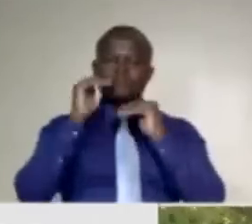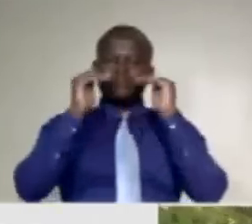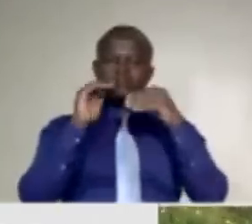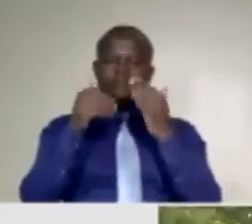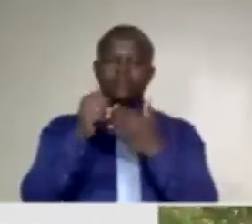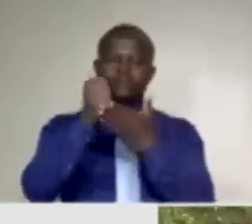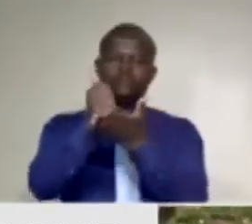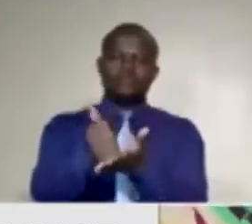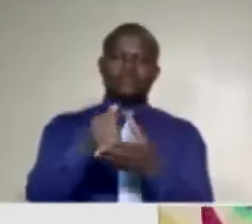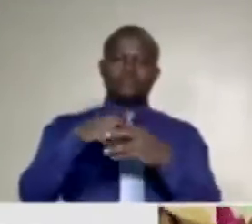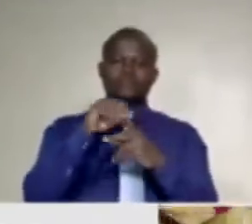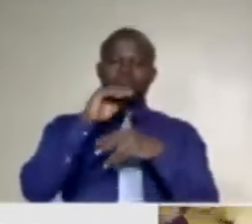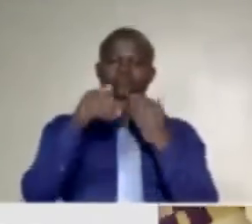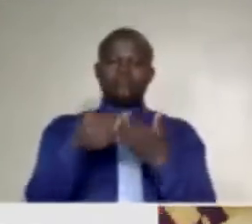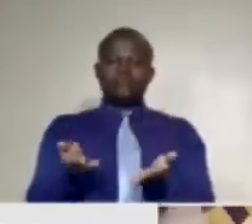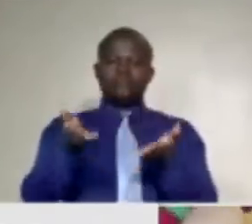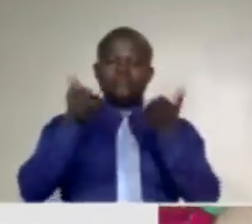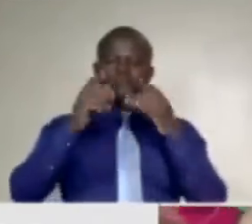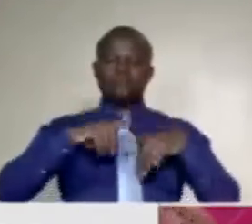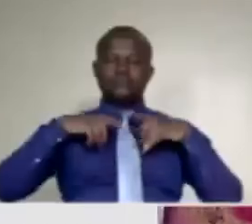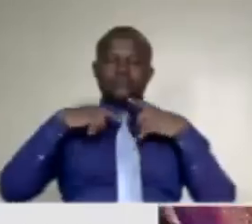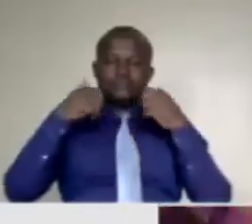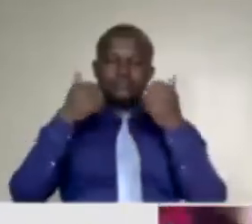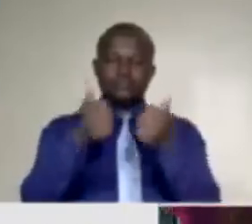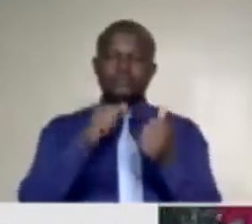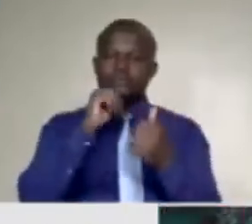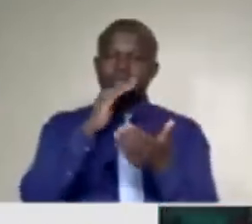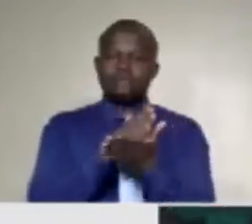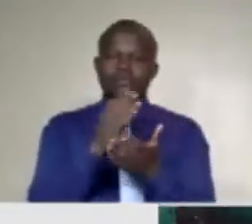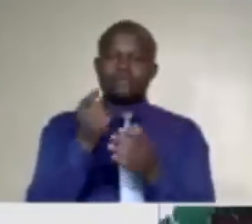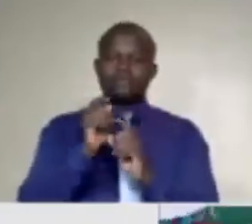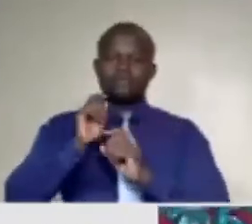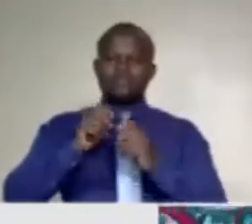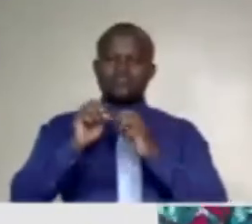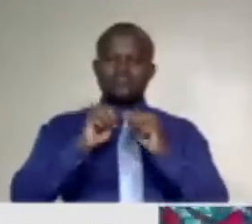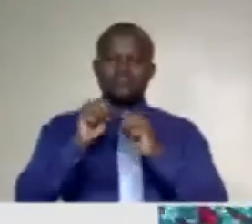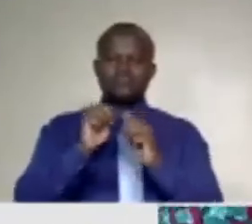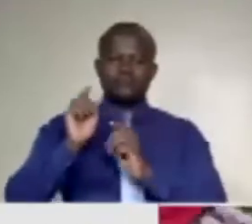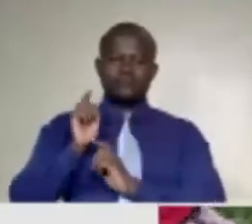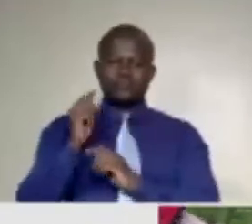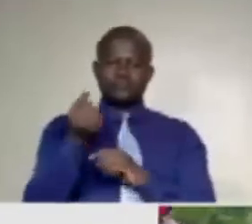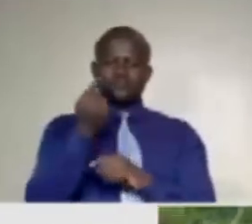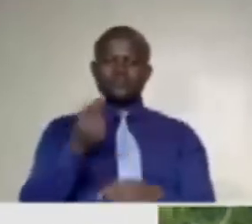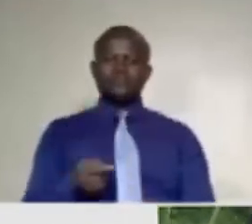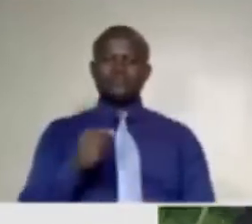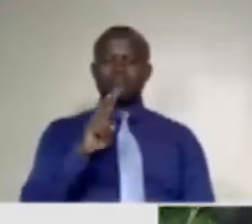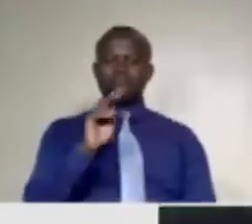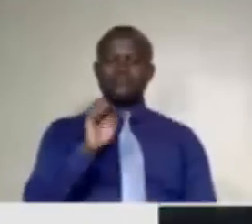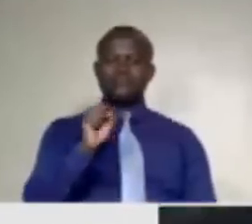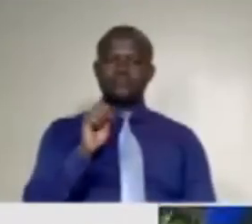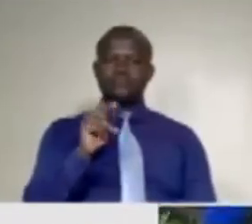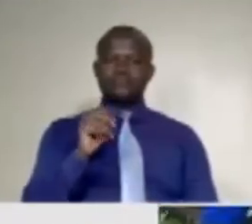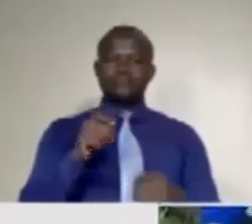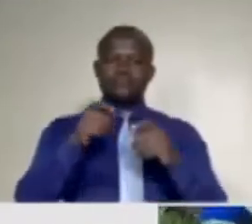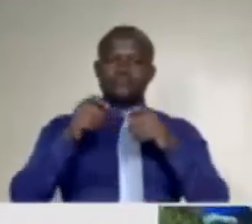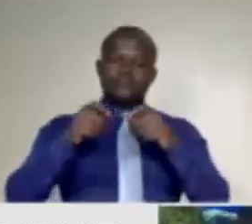no gufasha umuturage kuzamura imibereho myiza batagarukiye ku gucunga umutekano gusa. Nshimimana Vestine umuhuzabikorwa wa